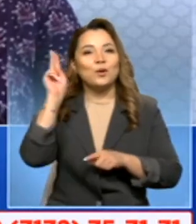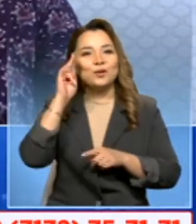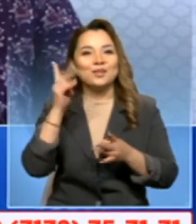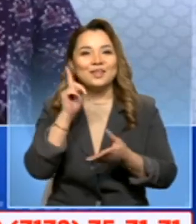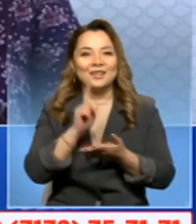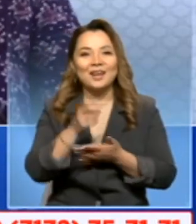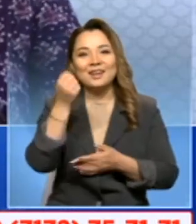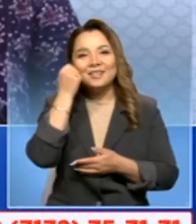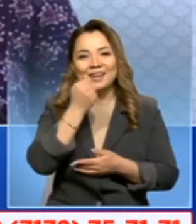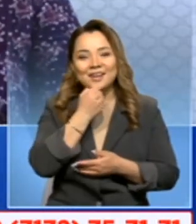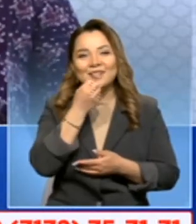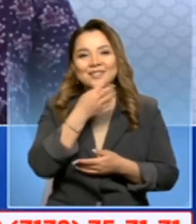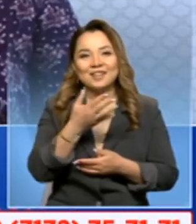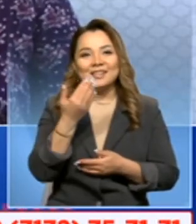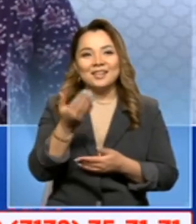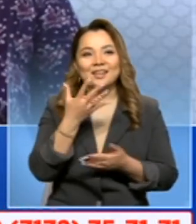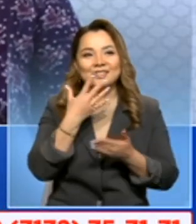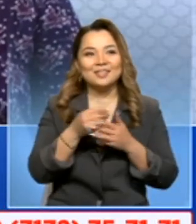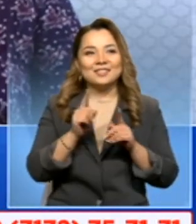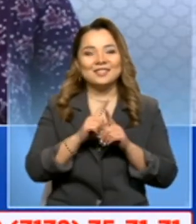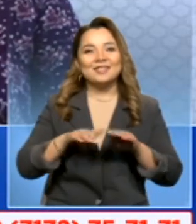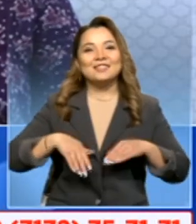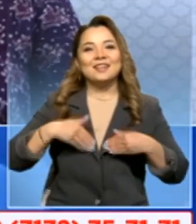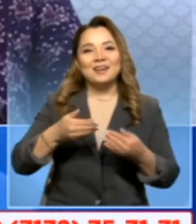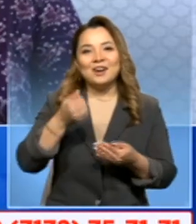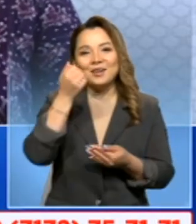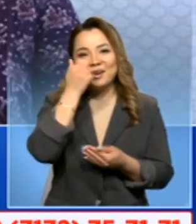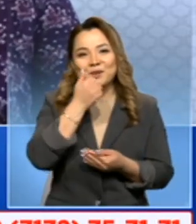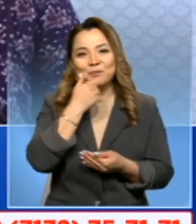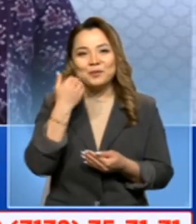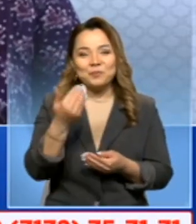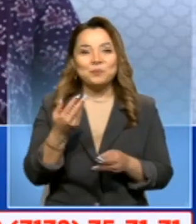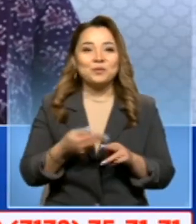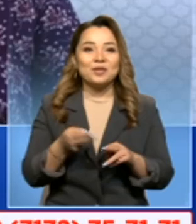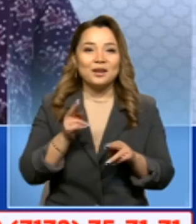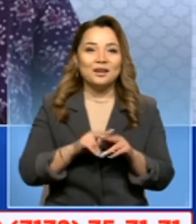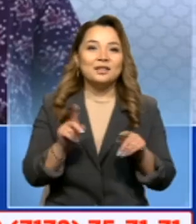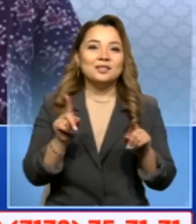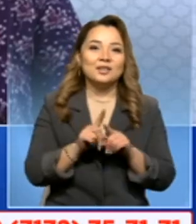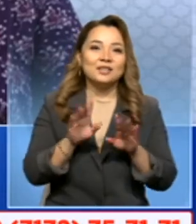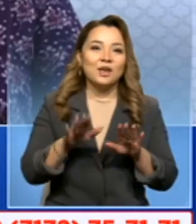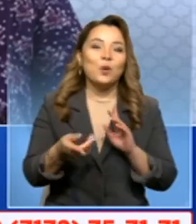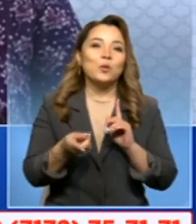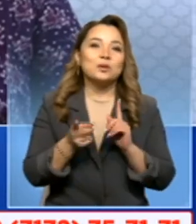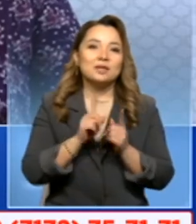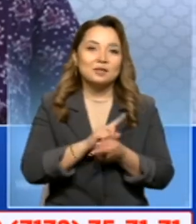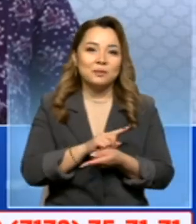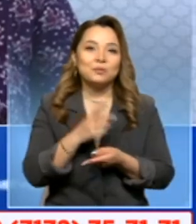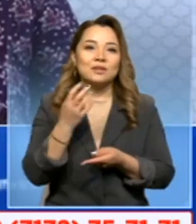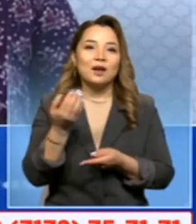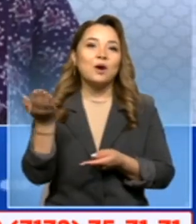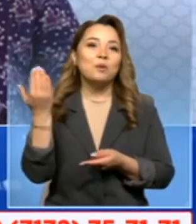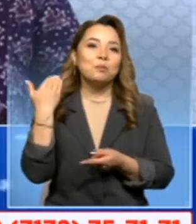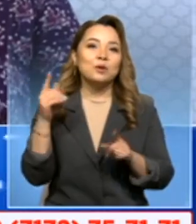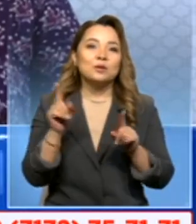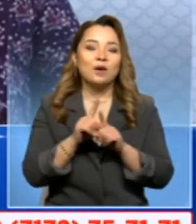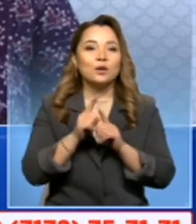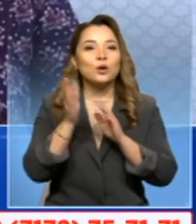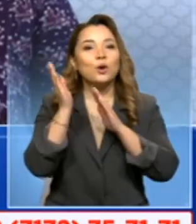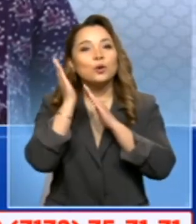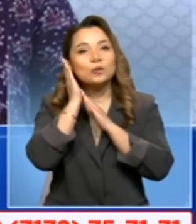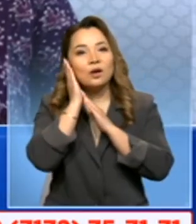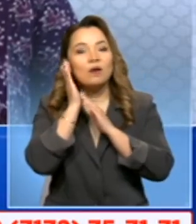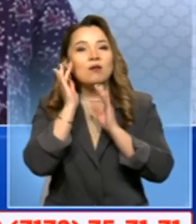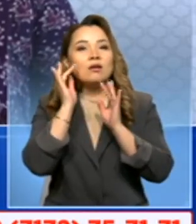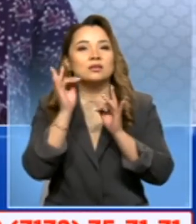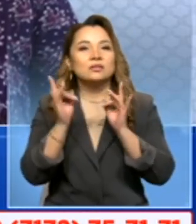Аха, жақсы, тағы да. Йод қабылдаңыз. Сол жағынан өзгердім, сосын бұрынғыдай ұйықтаған кезде